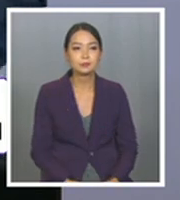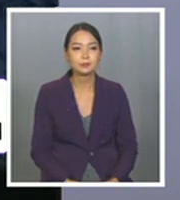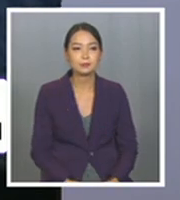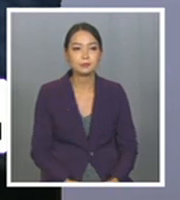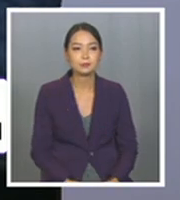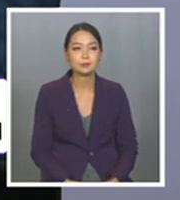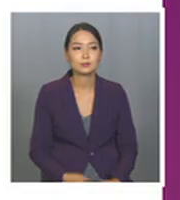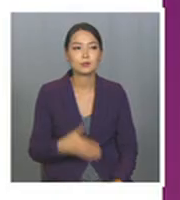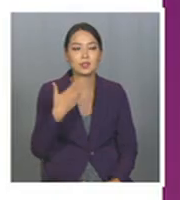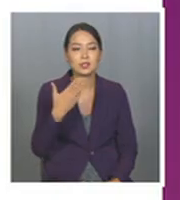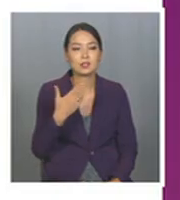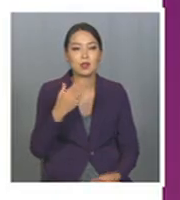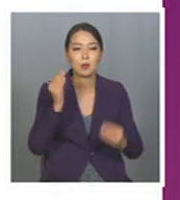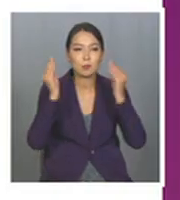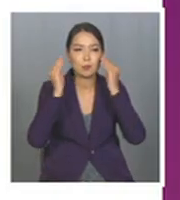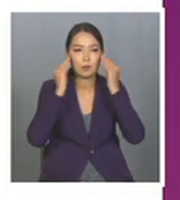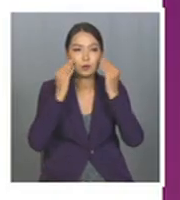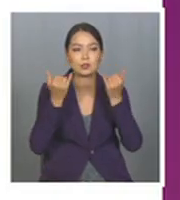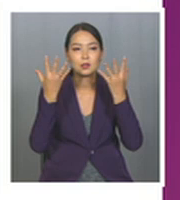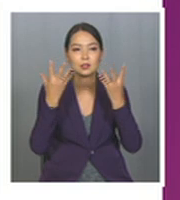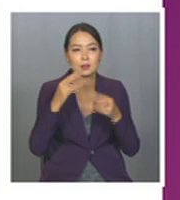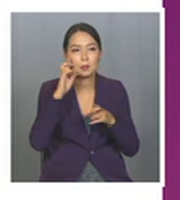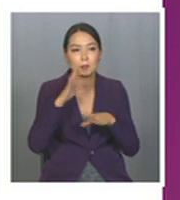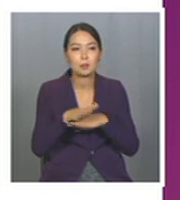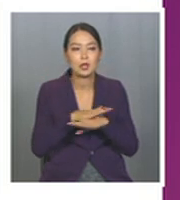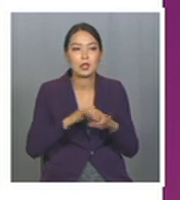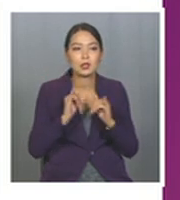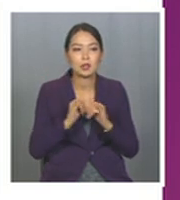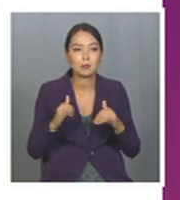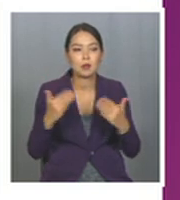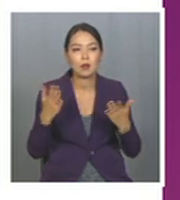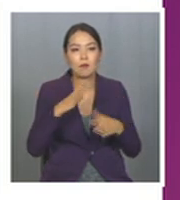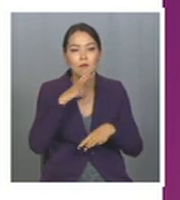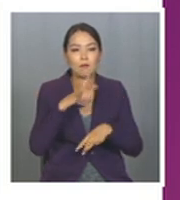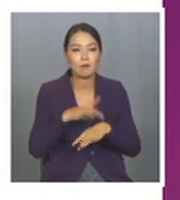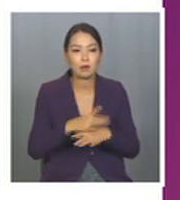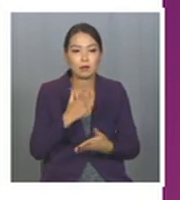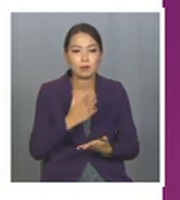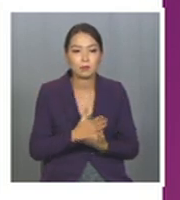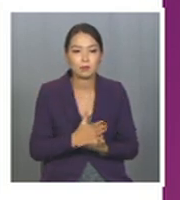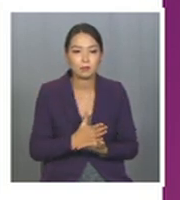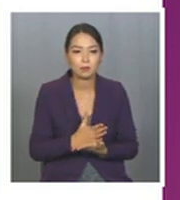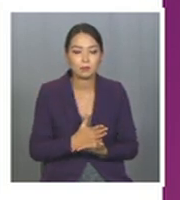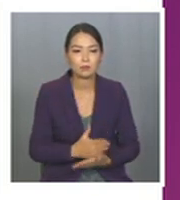Сіздің ойыңызша, бүгінде мемлекеттің дамуына қандай факторлар әсер етеді?